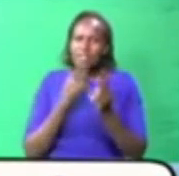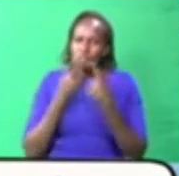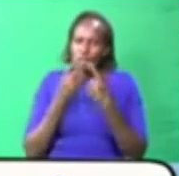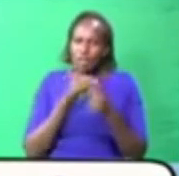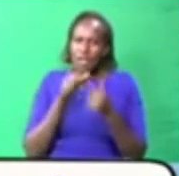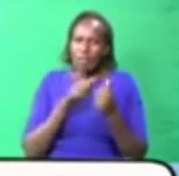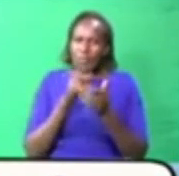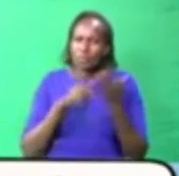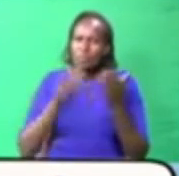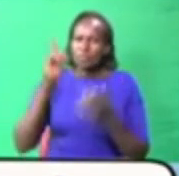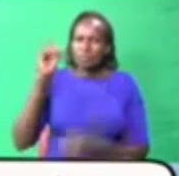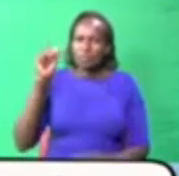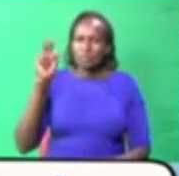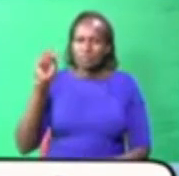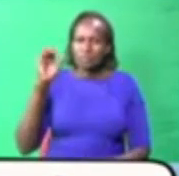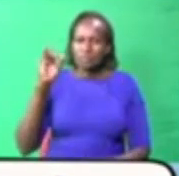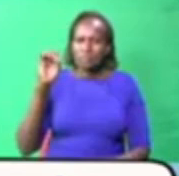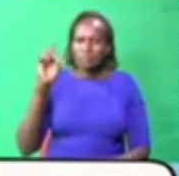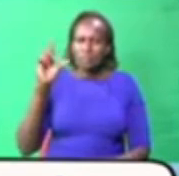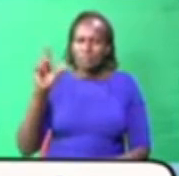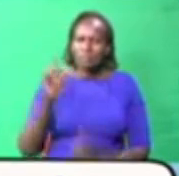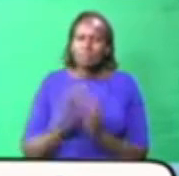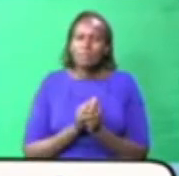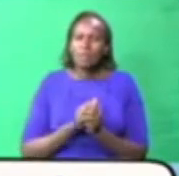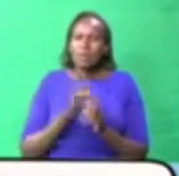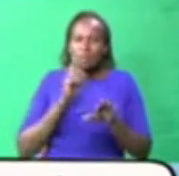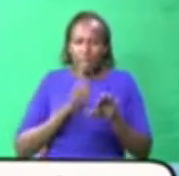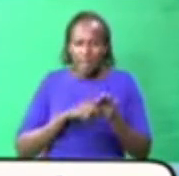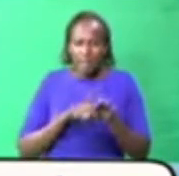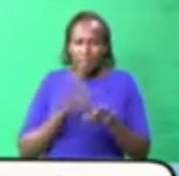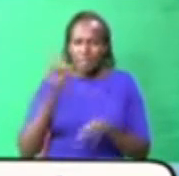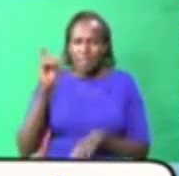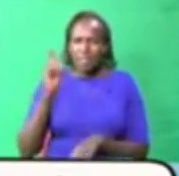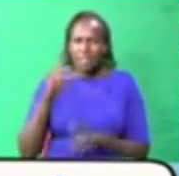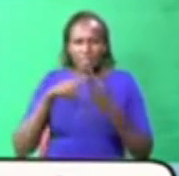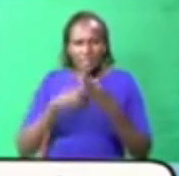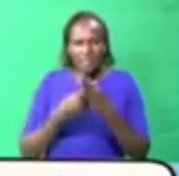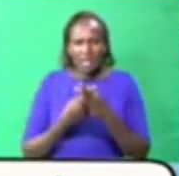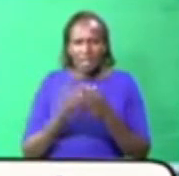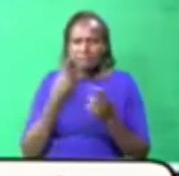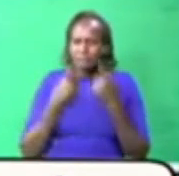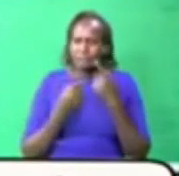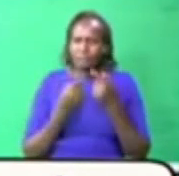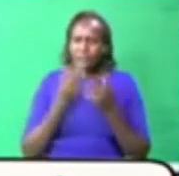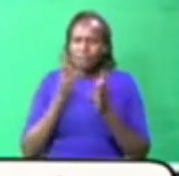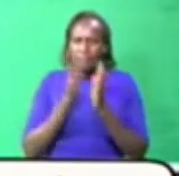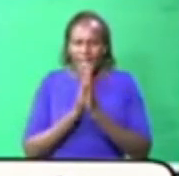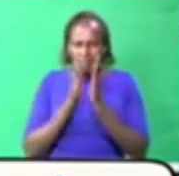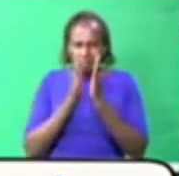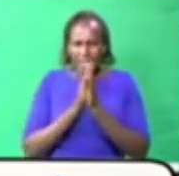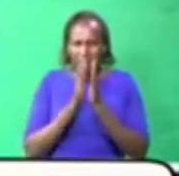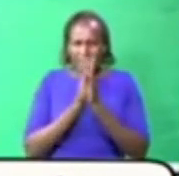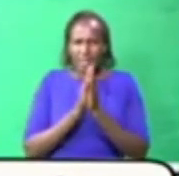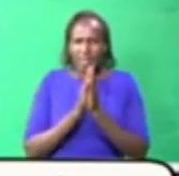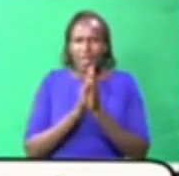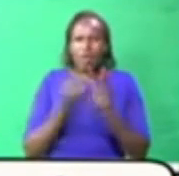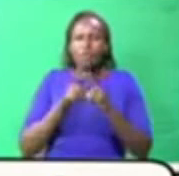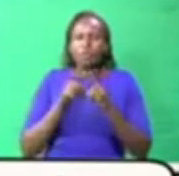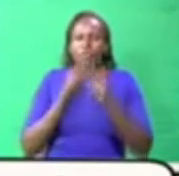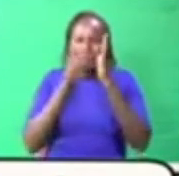book of Daniel, chapter 9. When Daniel started interceding. Na Daniel alianza kuomba na kufanya